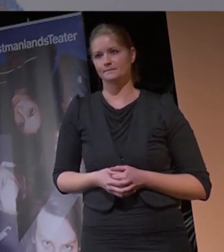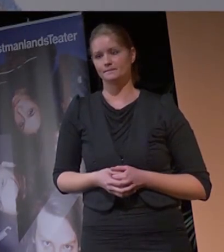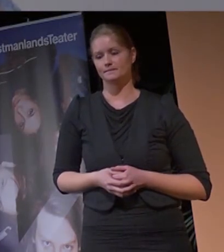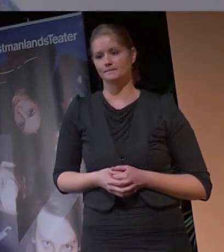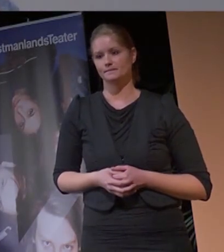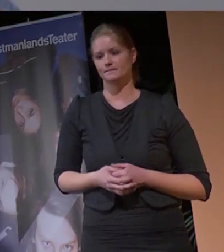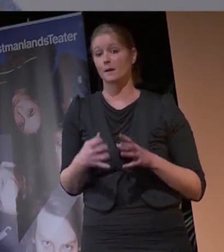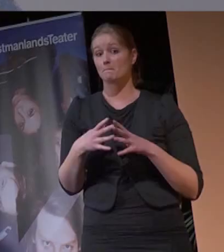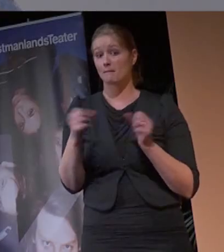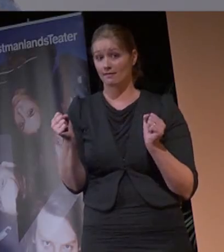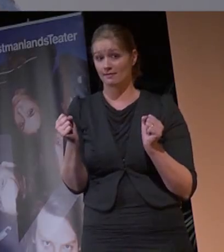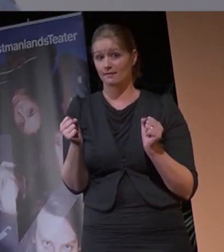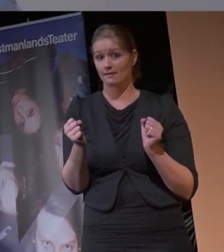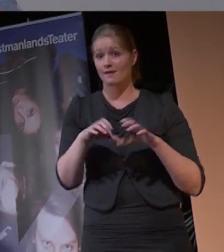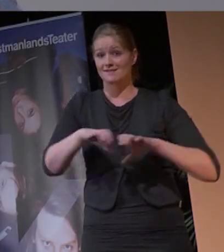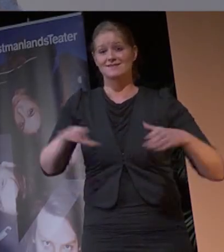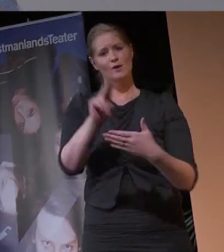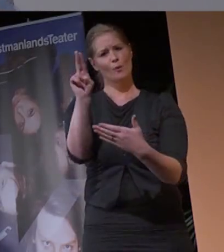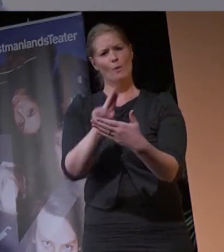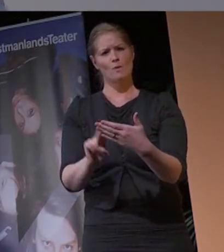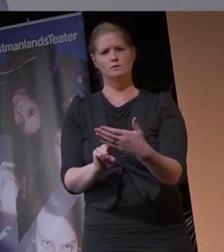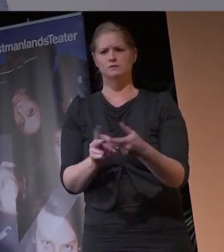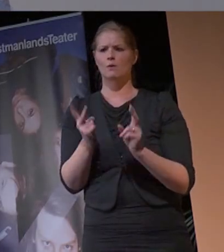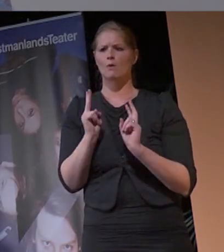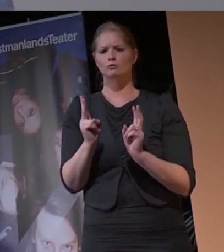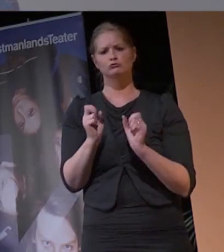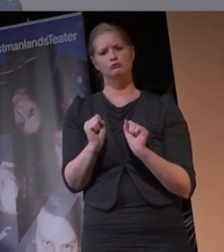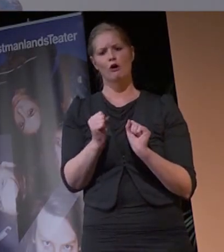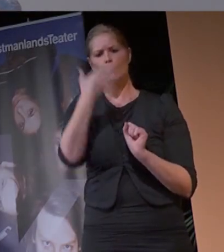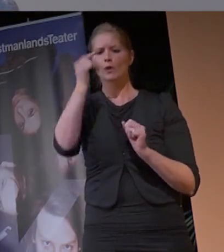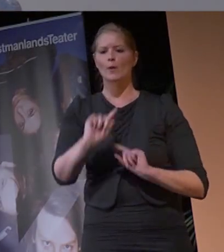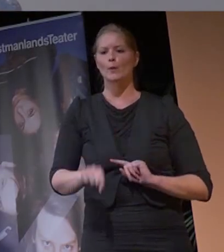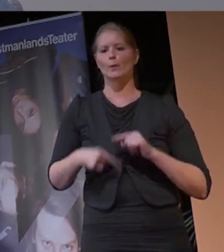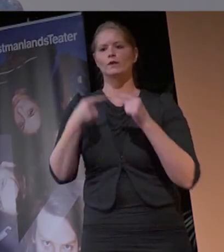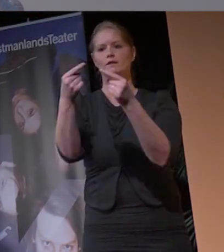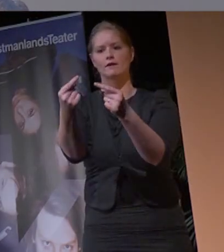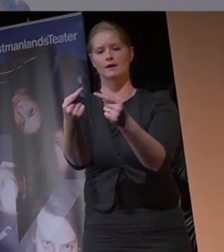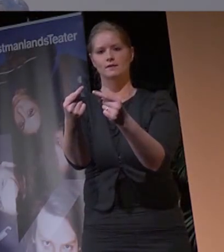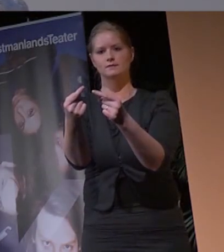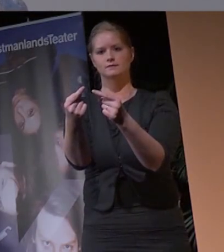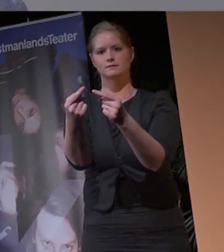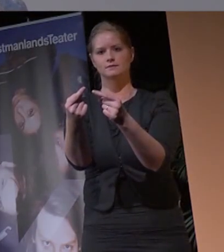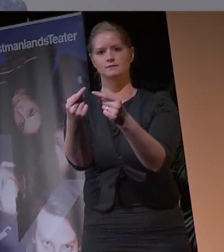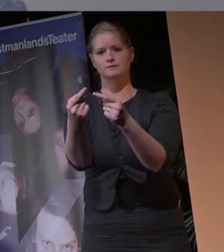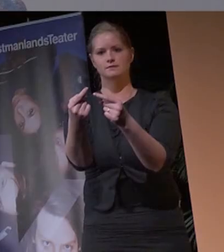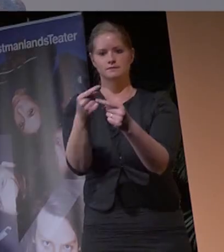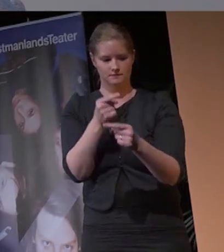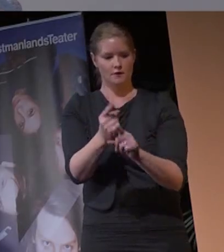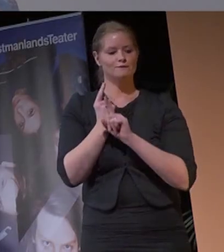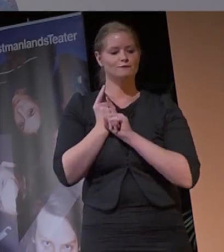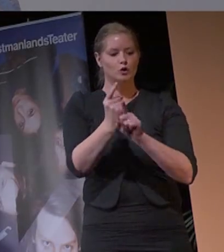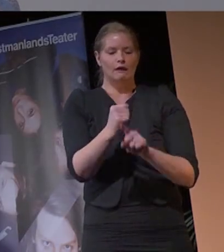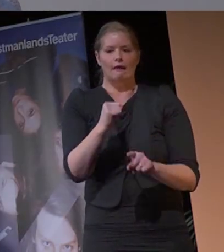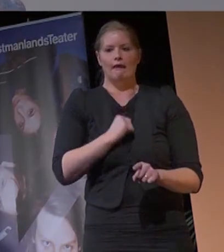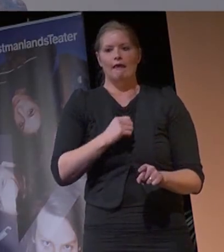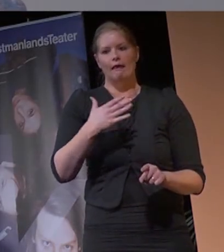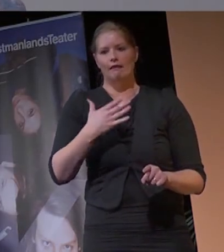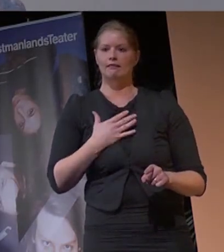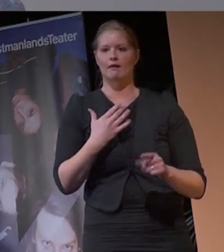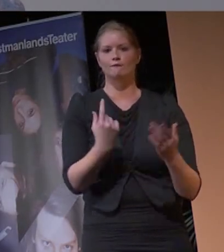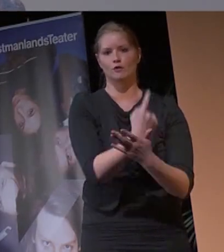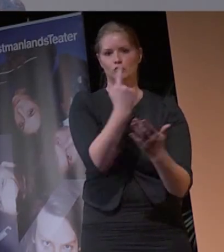Men scenkonsten ska också kunna utvecklas helt utifrån egna premisser.